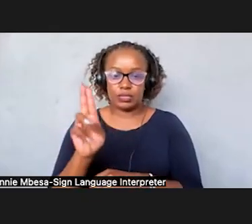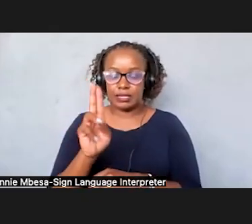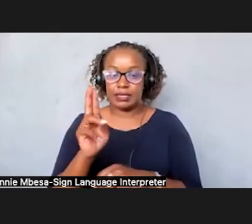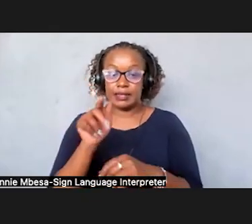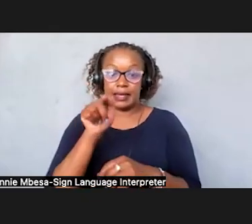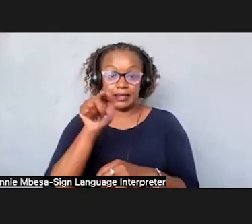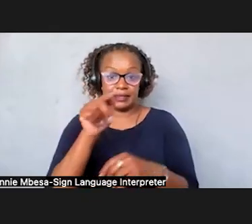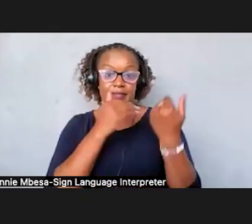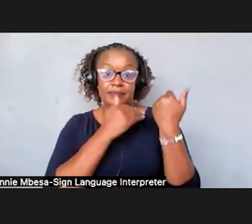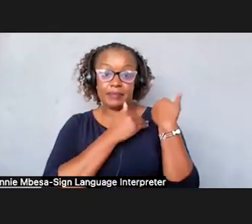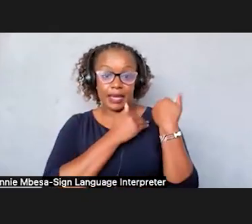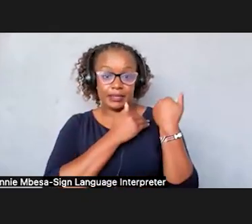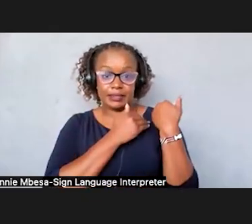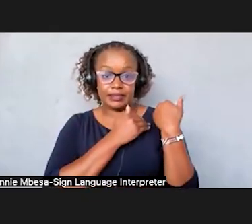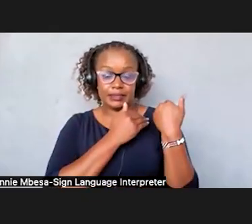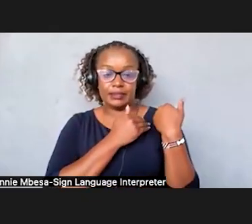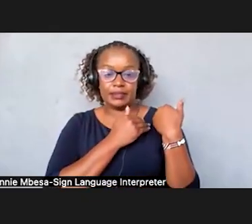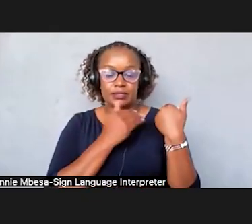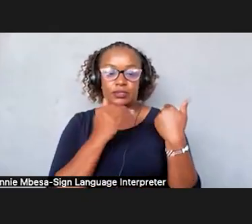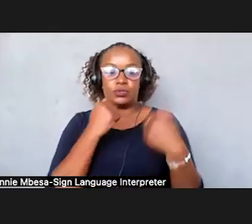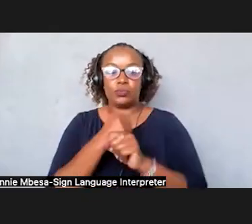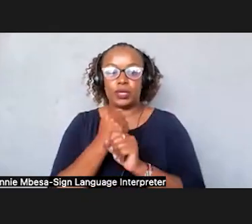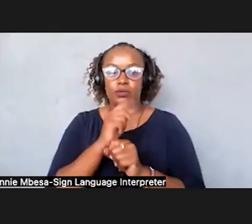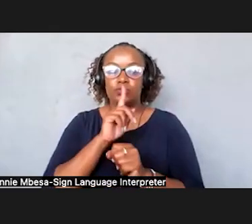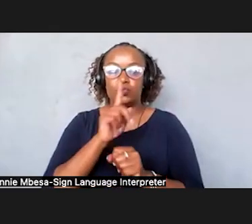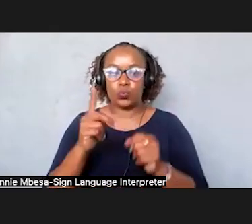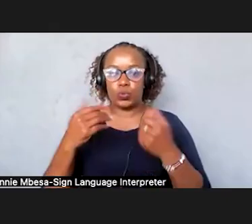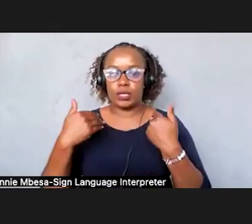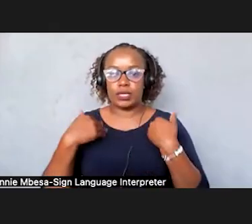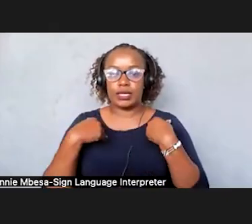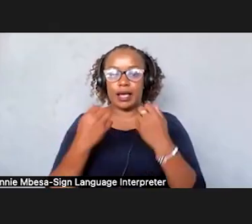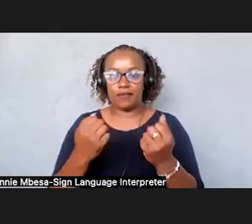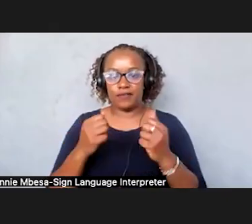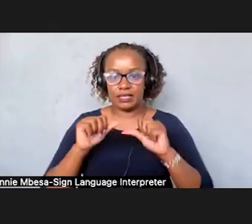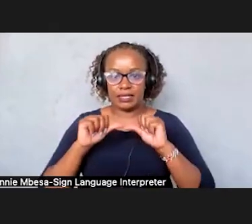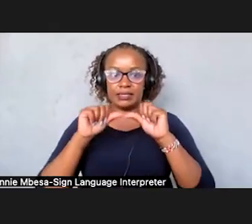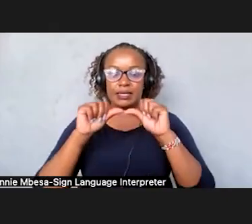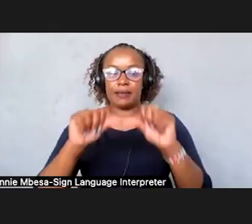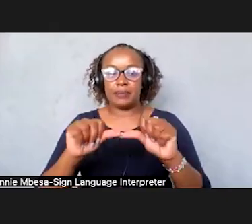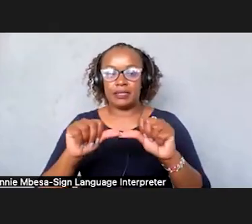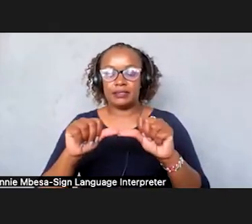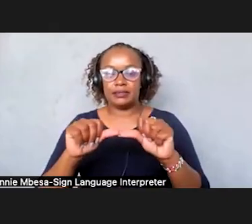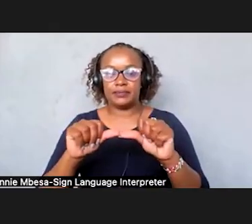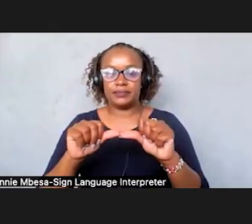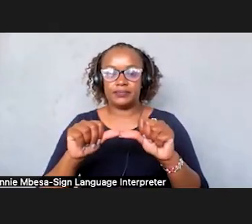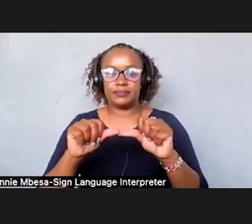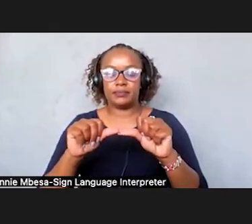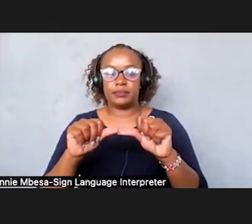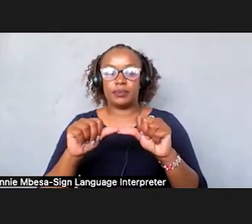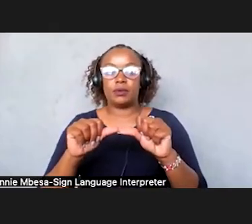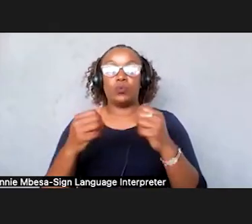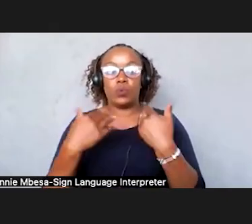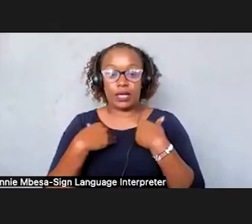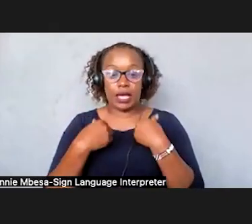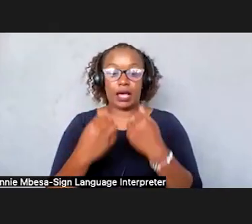in order to ensure its sustainability, ያንን ስራ ሰርተናል ማለት ነው። ከዛ ውጪ we have undertaken this